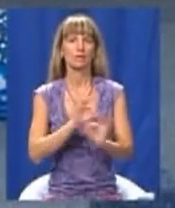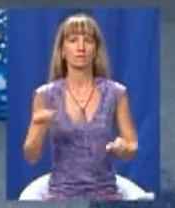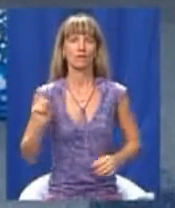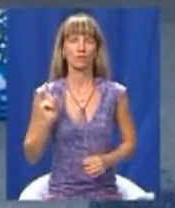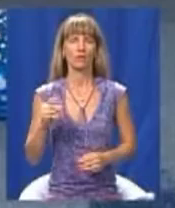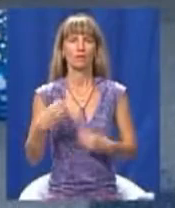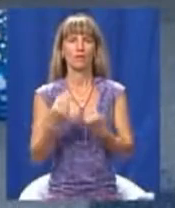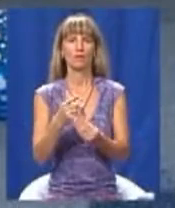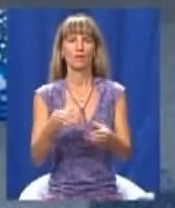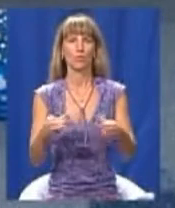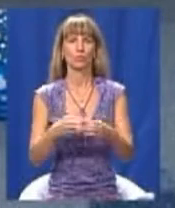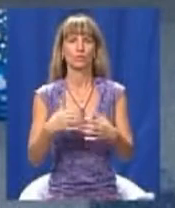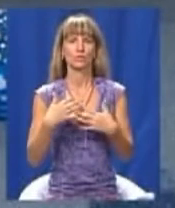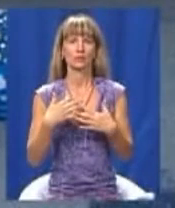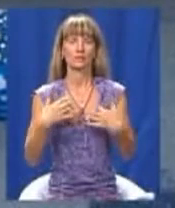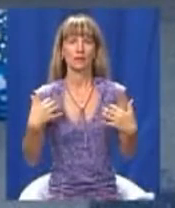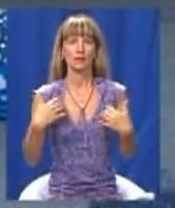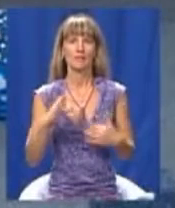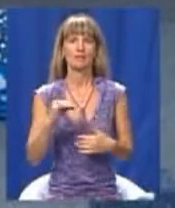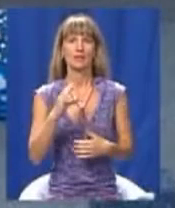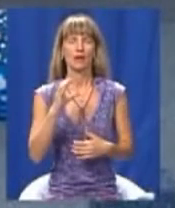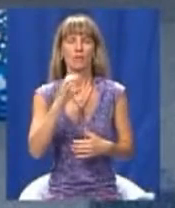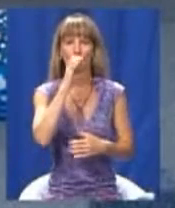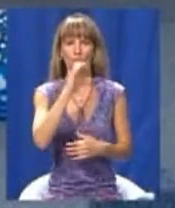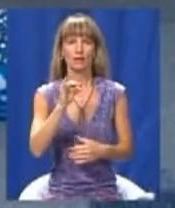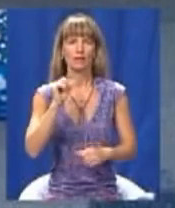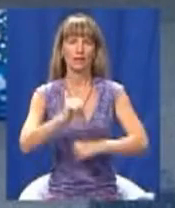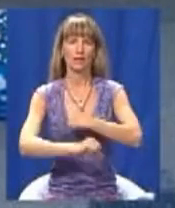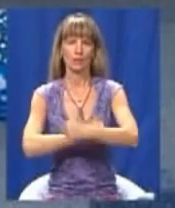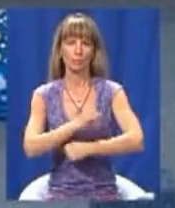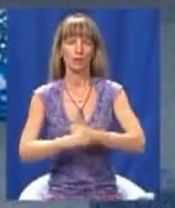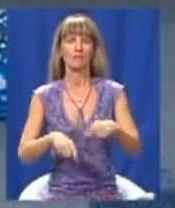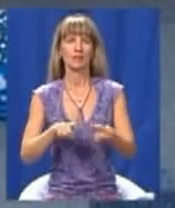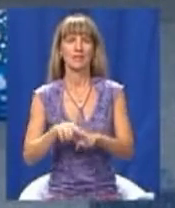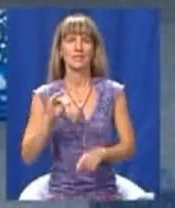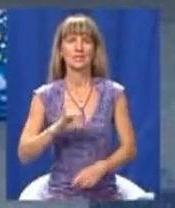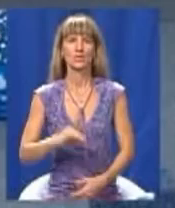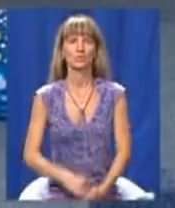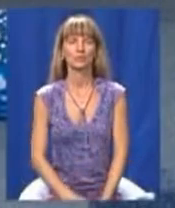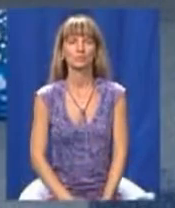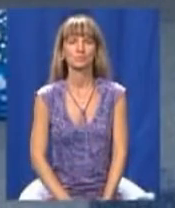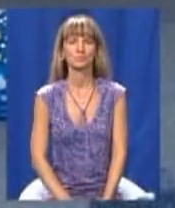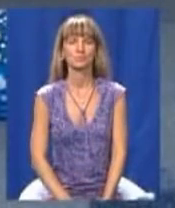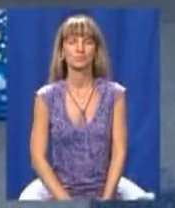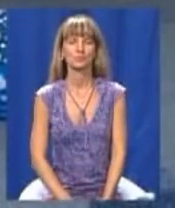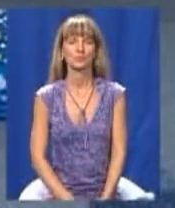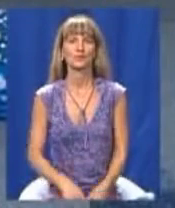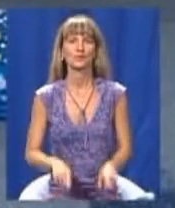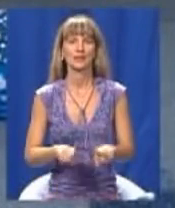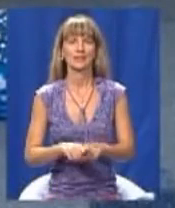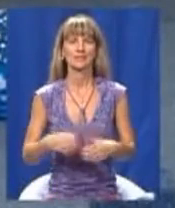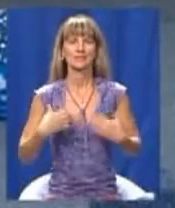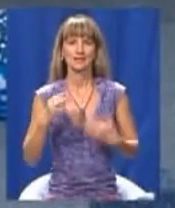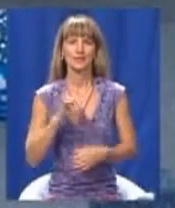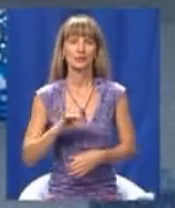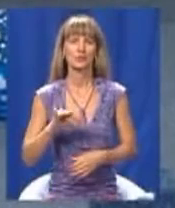довіреного йому гурту тварин від вовків та медведів. Отака от виявляється історія. Отака. Отака страшна, да, насправді. Ну і